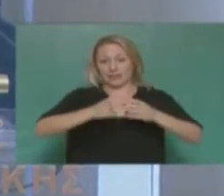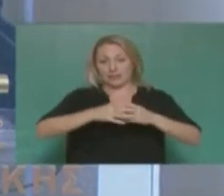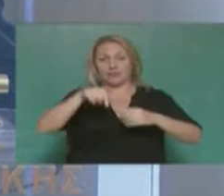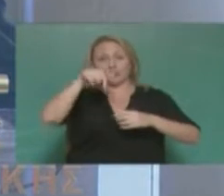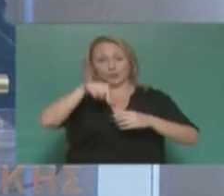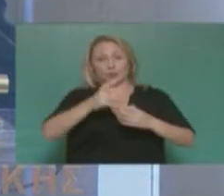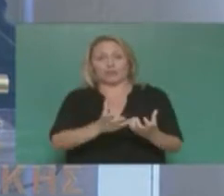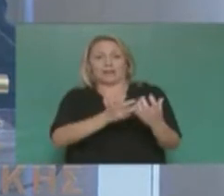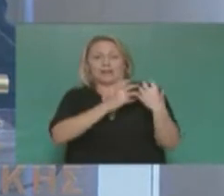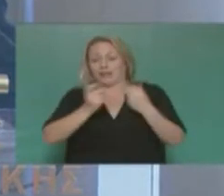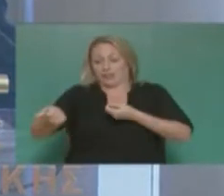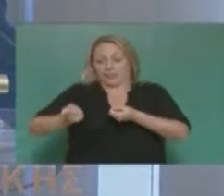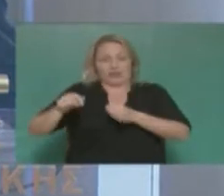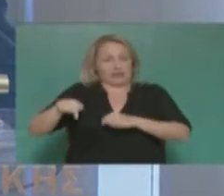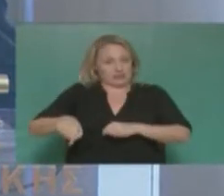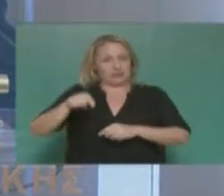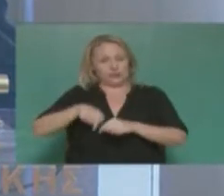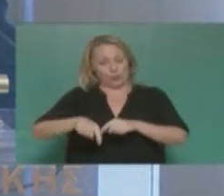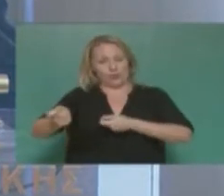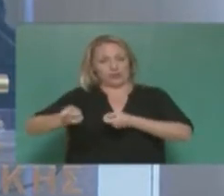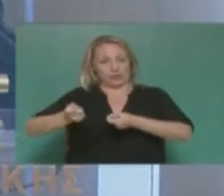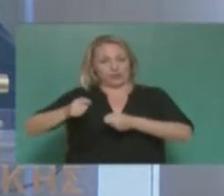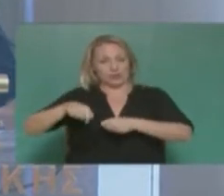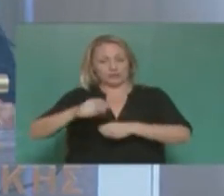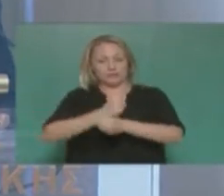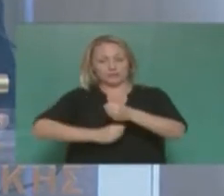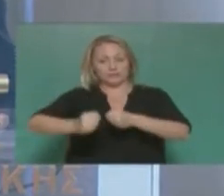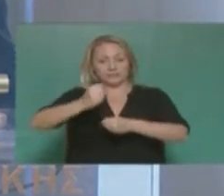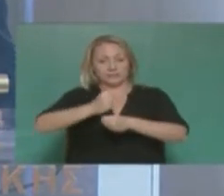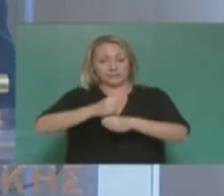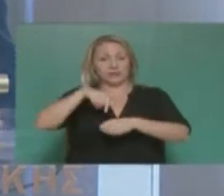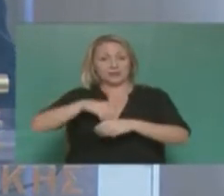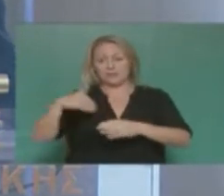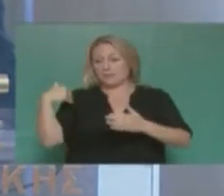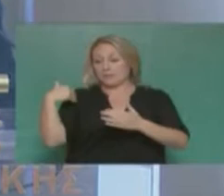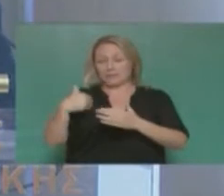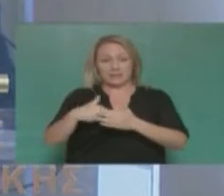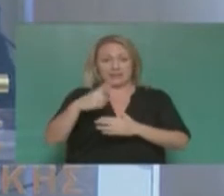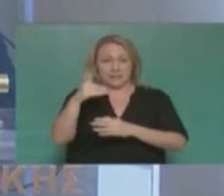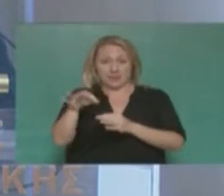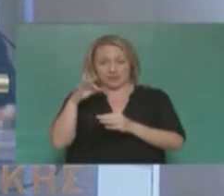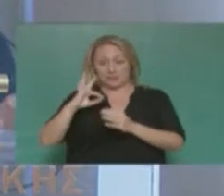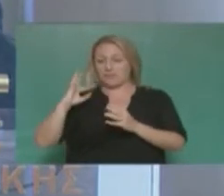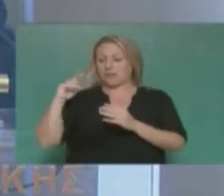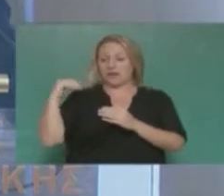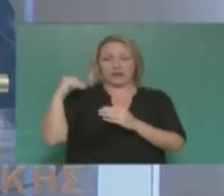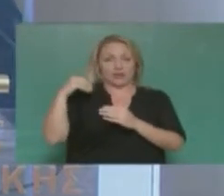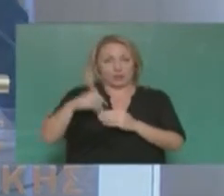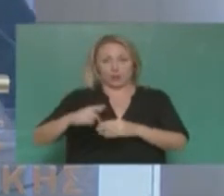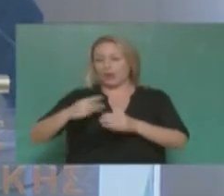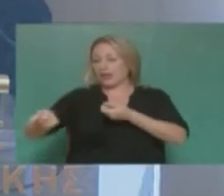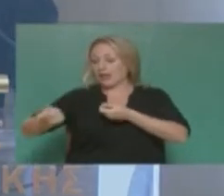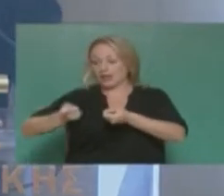ανάληψης των καθηκόντων μας της σημερινής διοίκησης, δεν ζήτησαν συνάντηση με εμένα και τους συνεργάτες μου με αποτέλεσμα αυτός ο